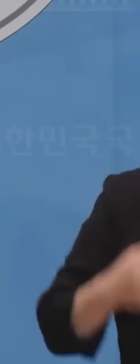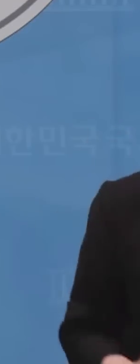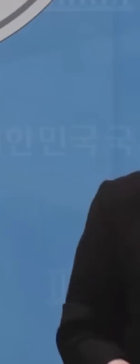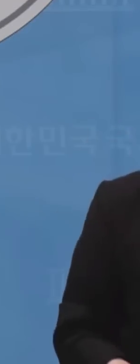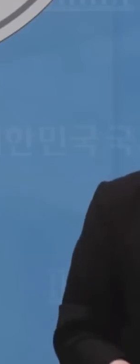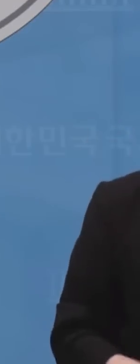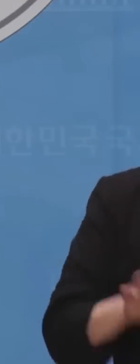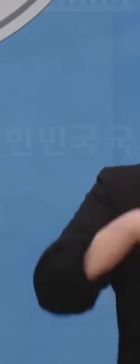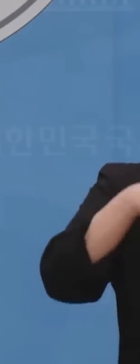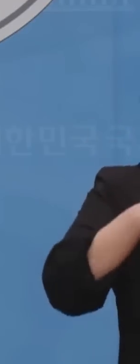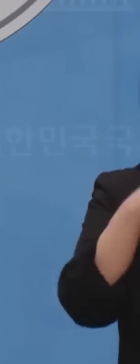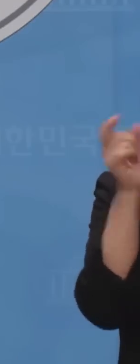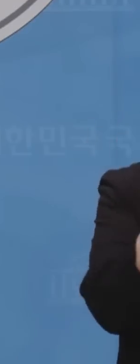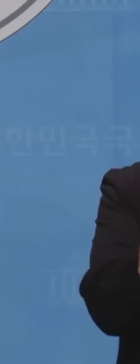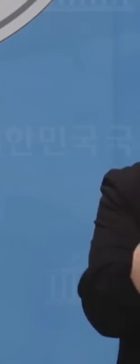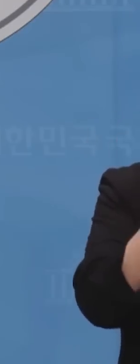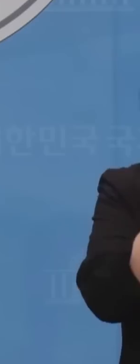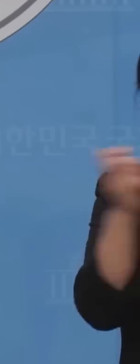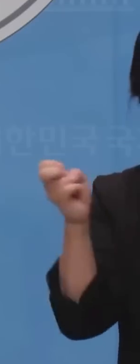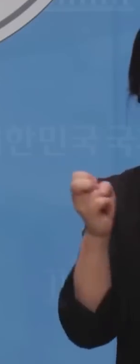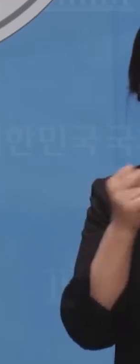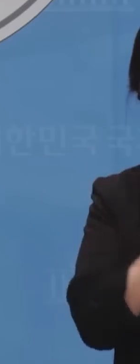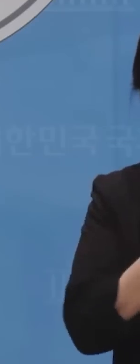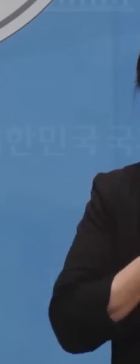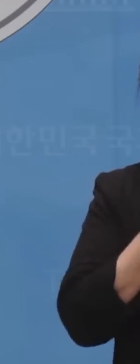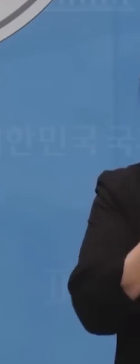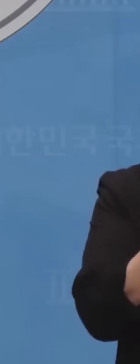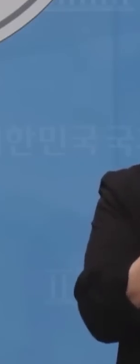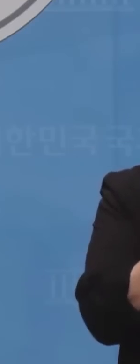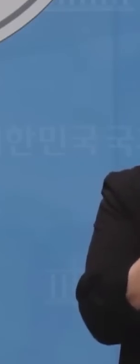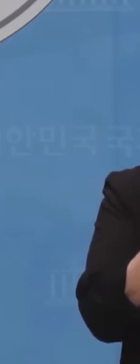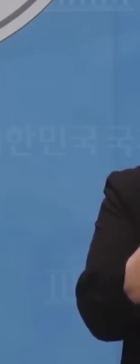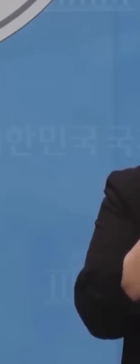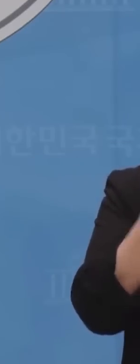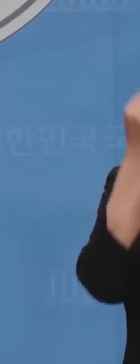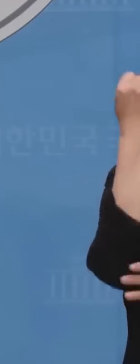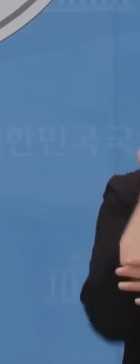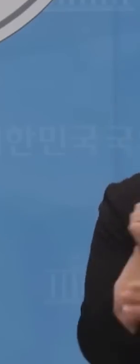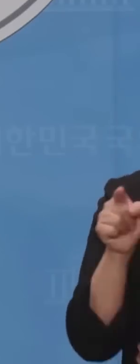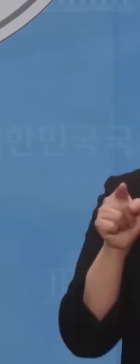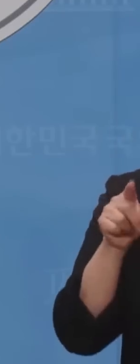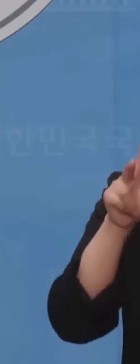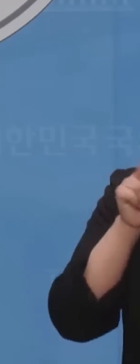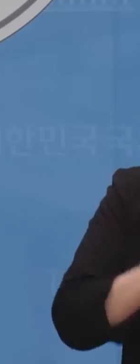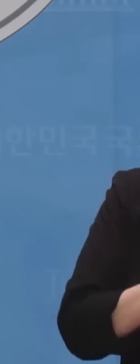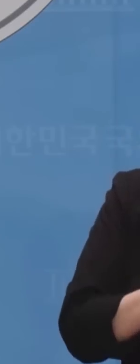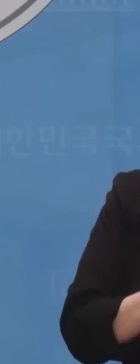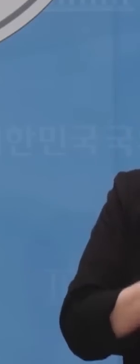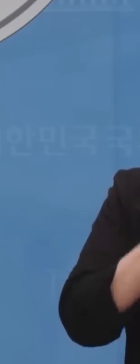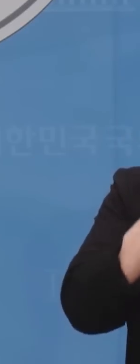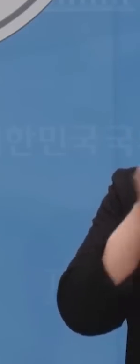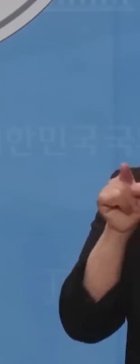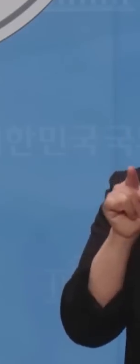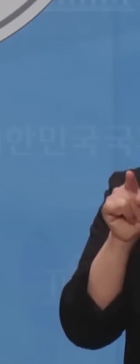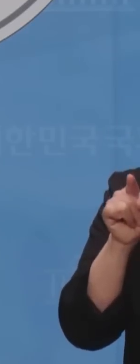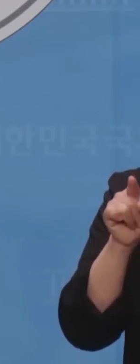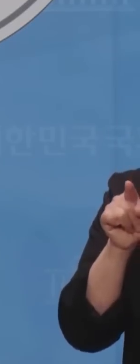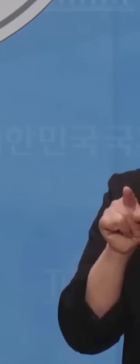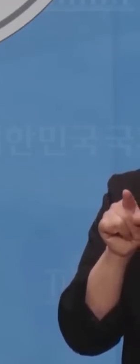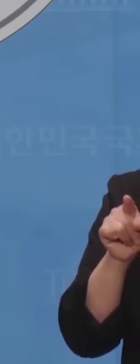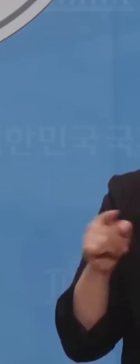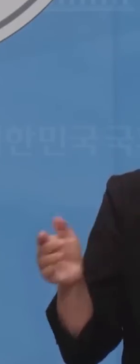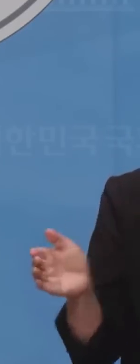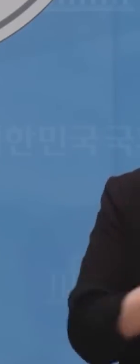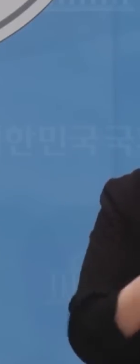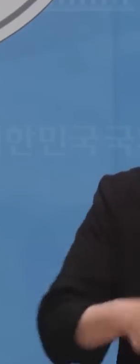정치 혐오를 부추기는 부패, 비윤리적인 정치, 역사의 뒤안길로 보내야 합니다.